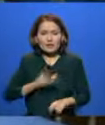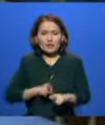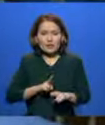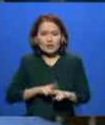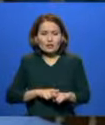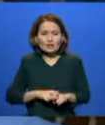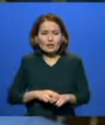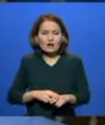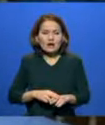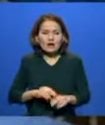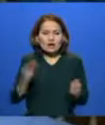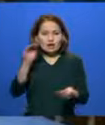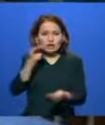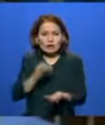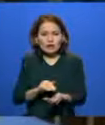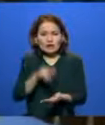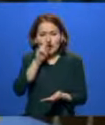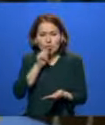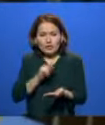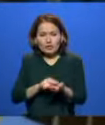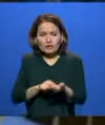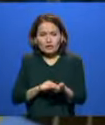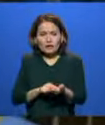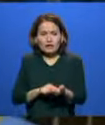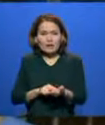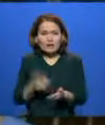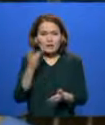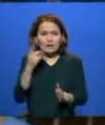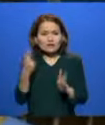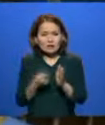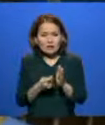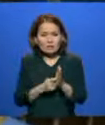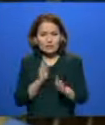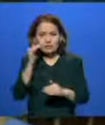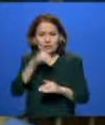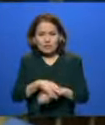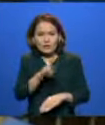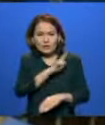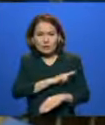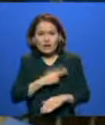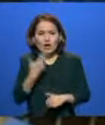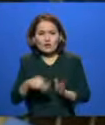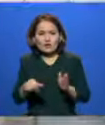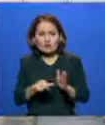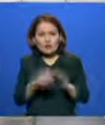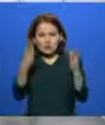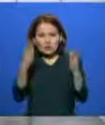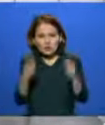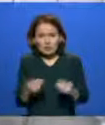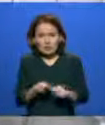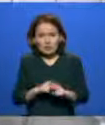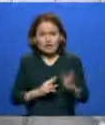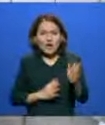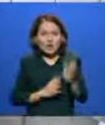температурасын қарайсын, падежін жинайсын, айту тыным таппай айту. Осы 36 мыңға дейін біздер өсіреміз.